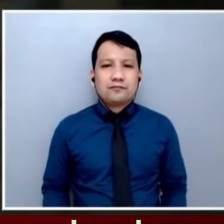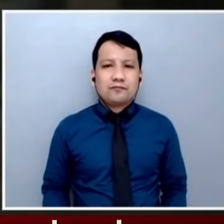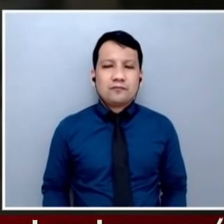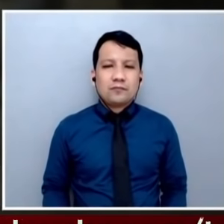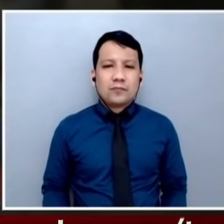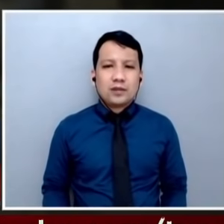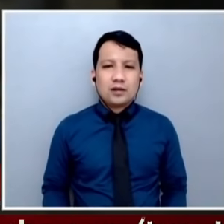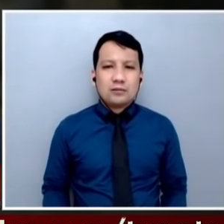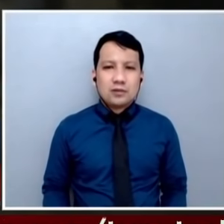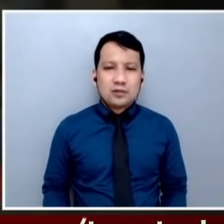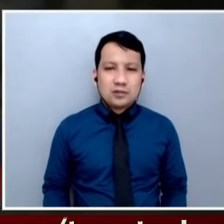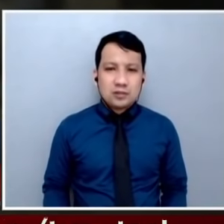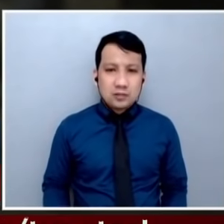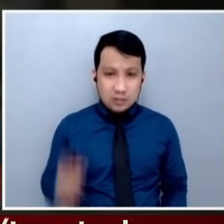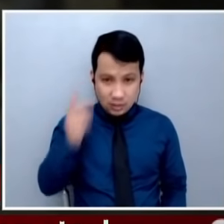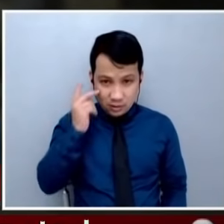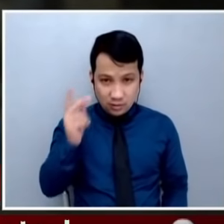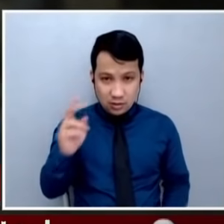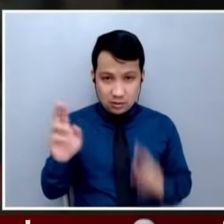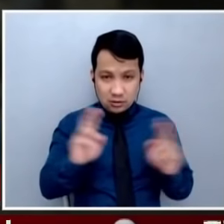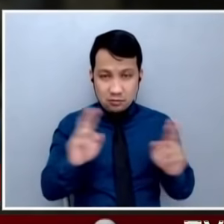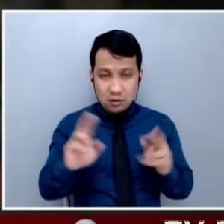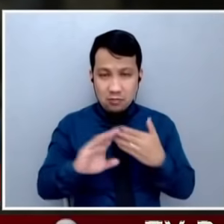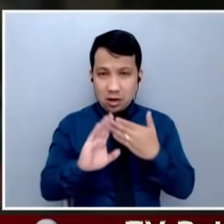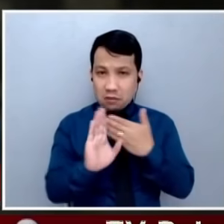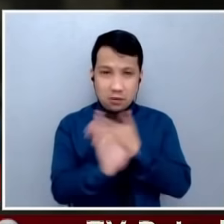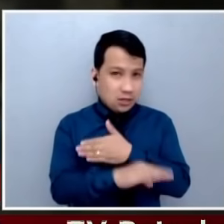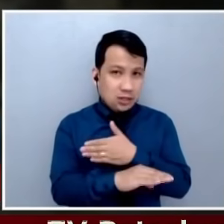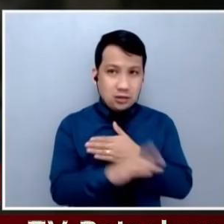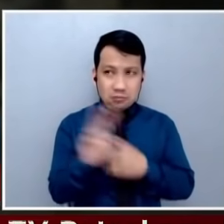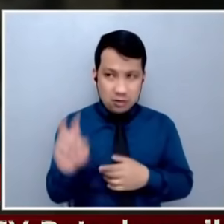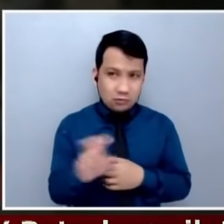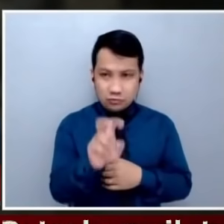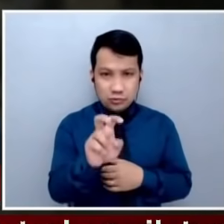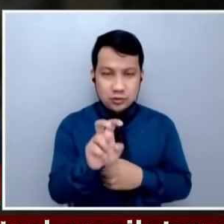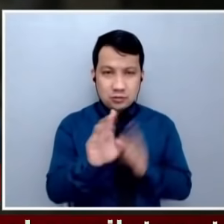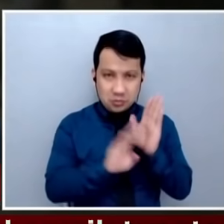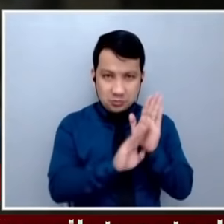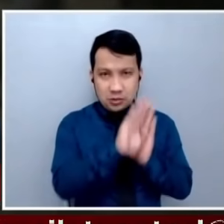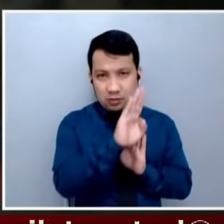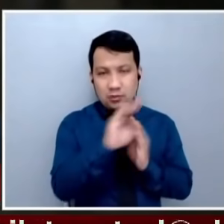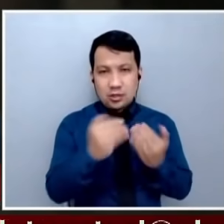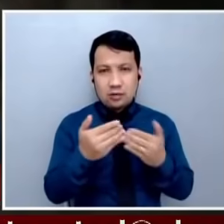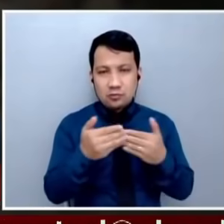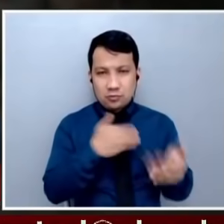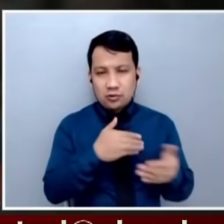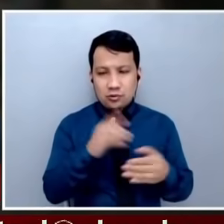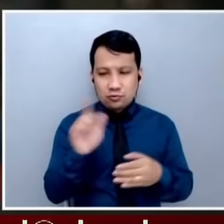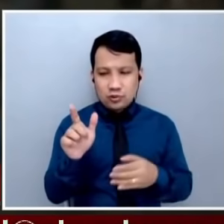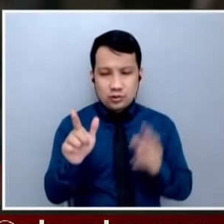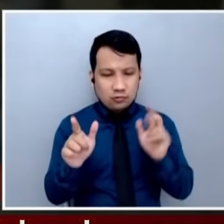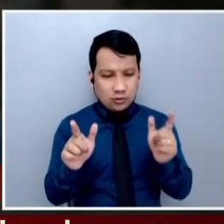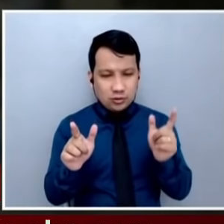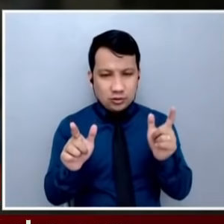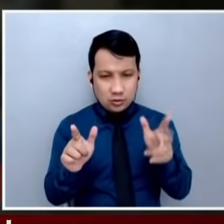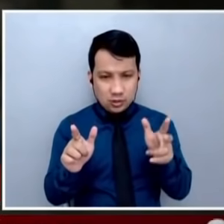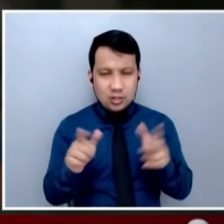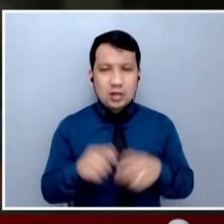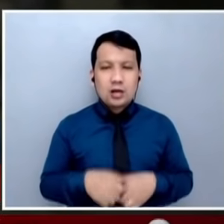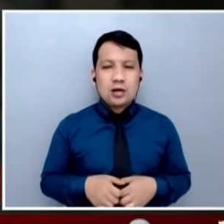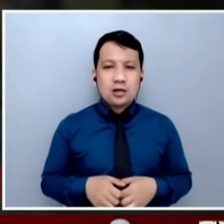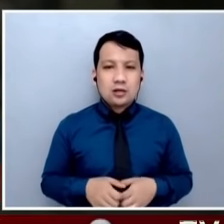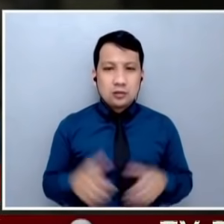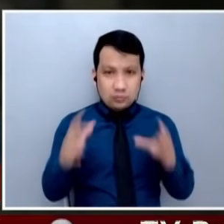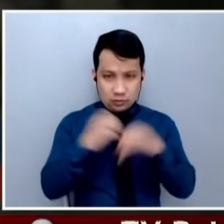Karen, umaasa ang DOT na makapag-rebound uli ang tourism industry bago ang 2023. Tagline ngayon sa kampanya ng DOT ang